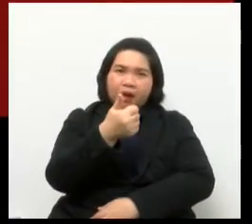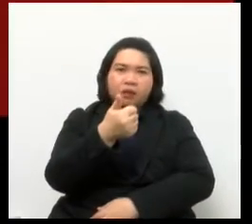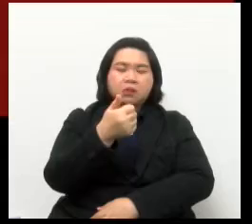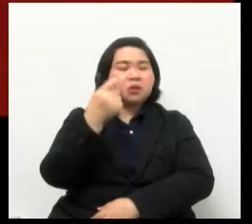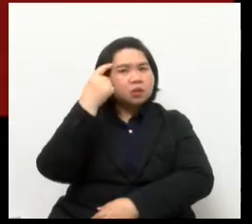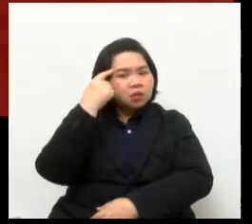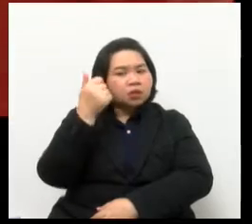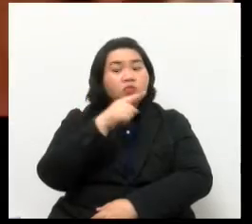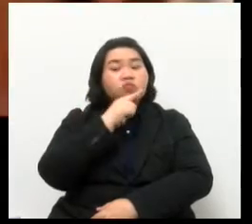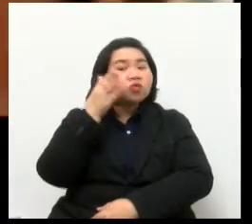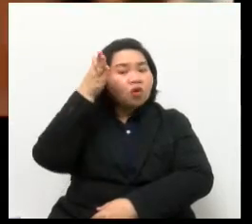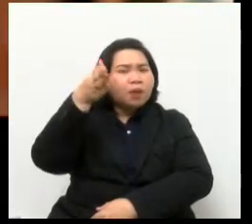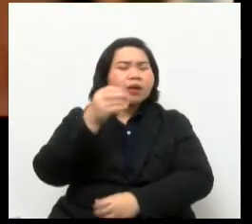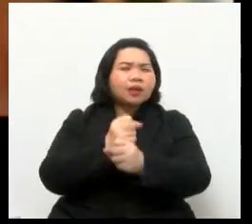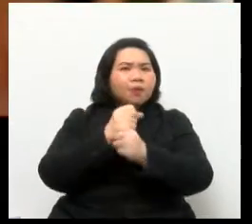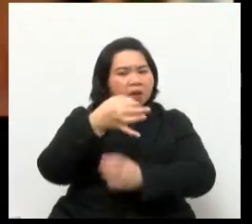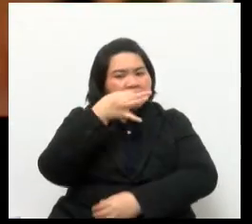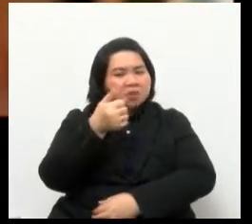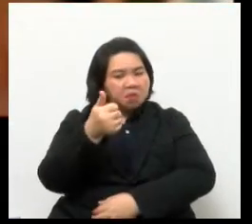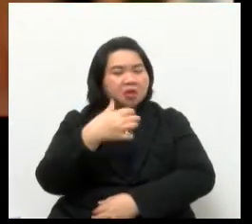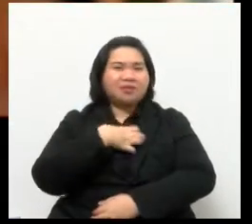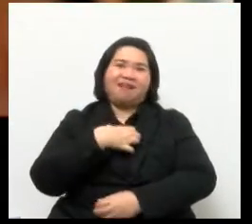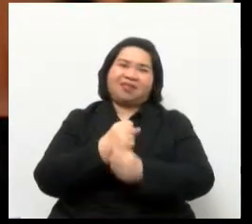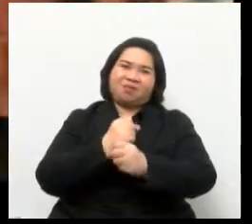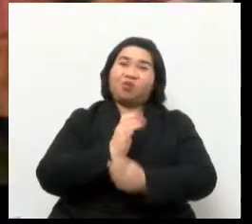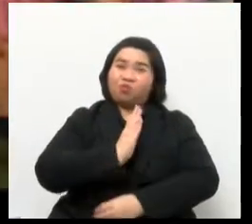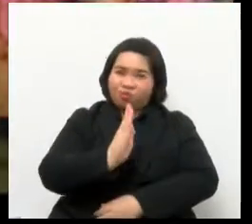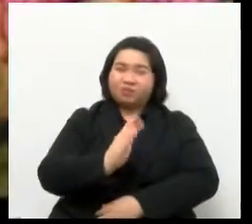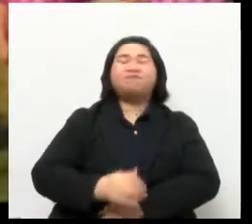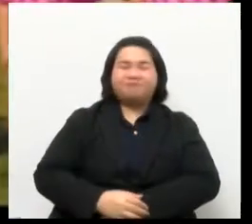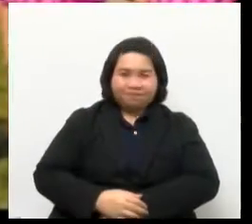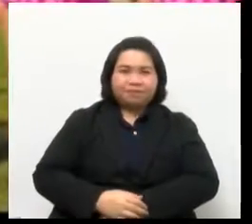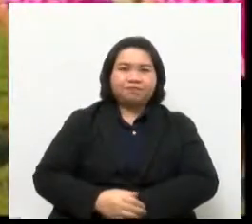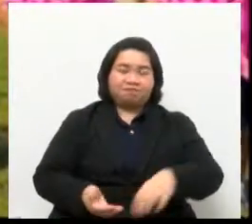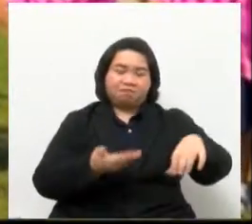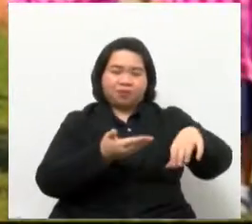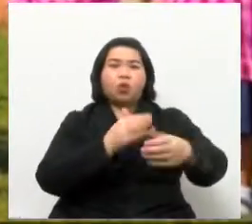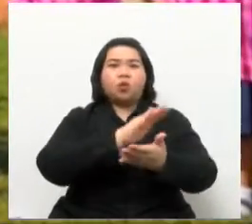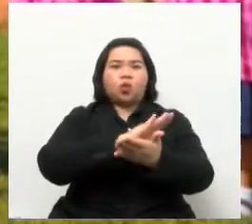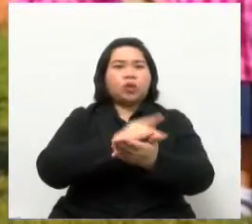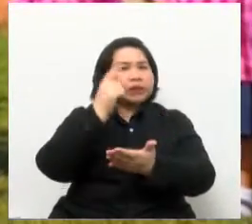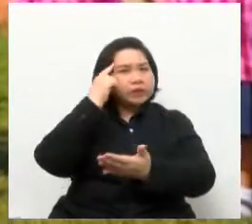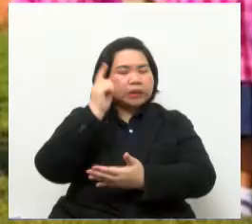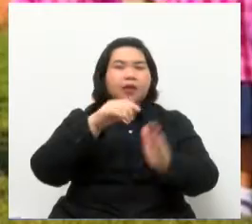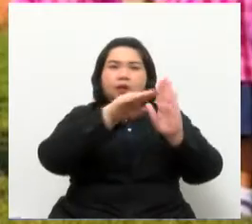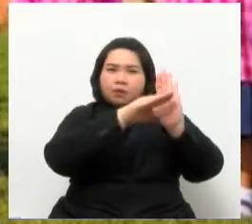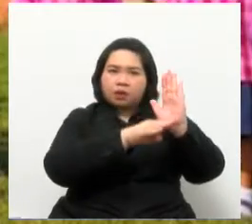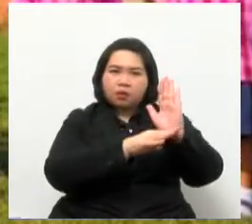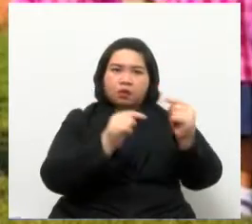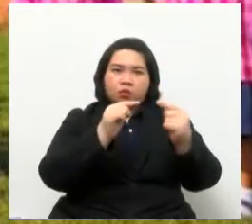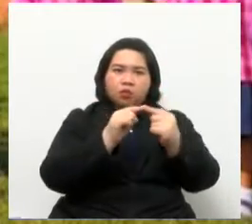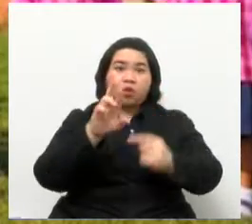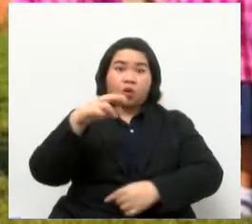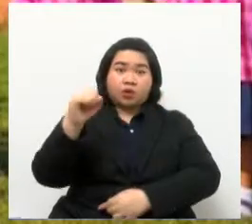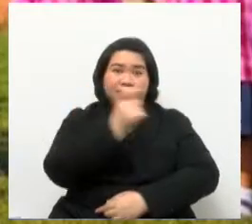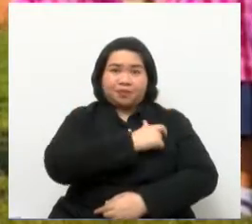ติที่ดีต่ออาชีพสุจริตโรงเรียนบ้านโซกเปื่อยขอน้อมนำพระบรมราโชบายด้านการศึกษา